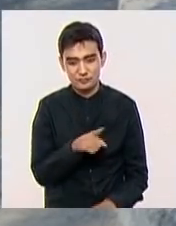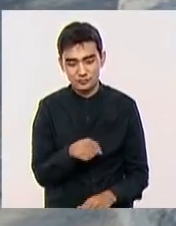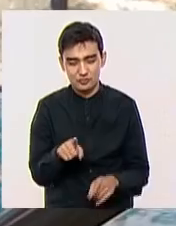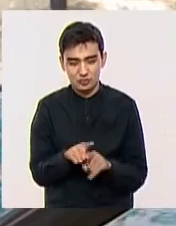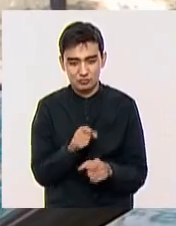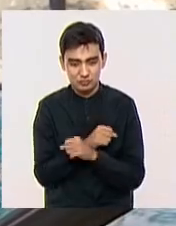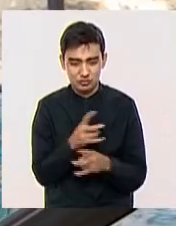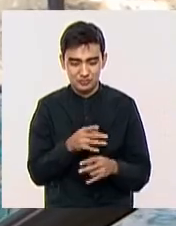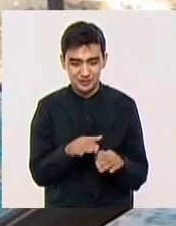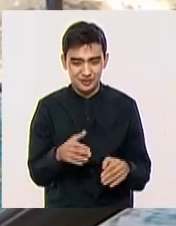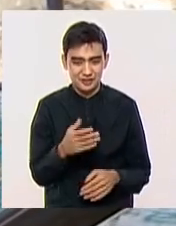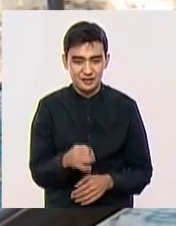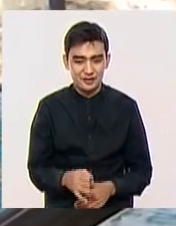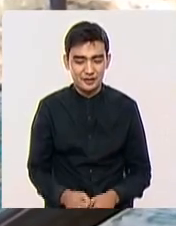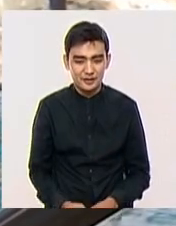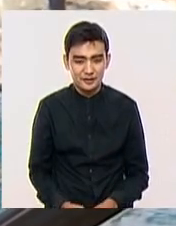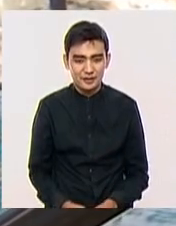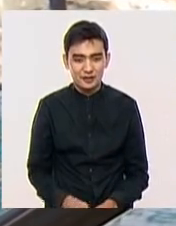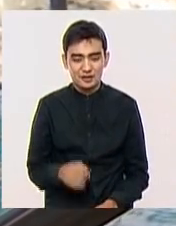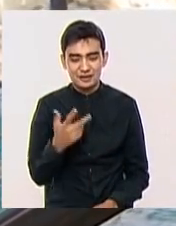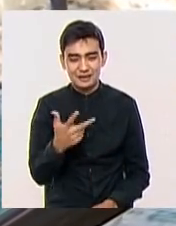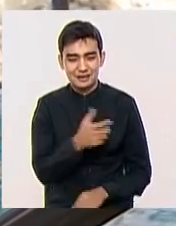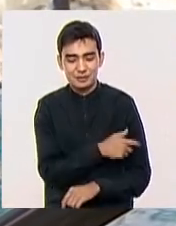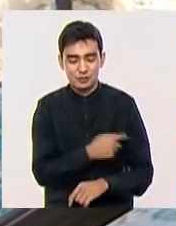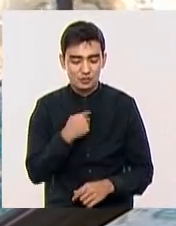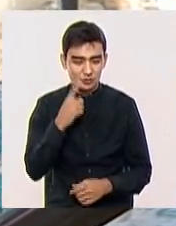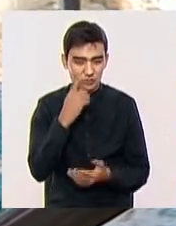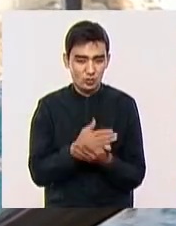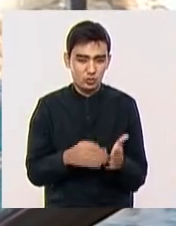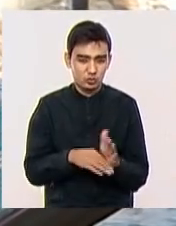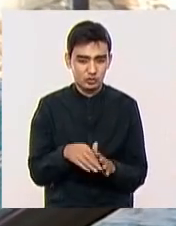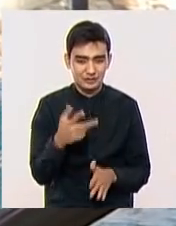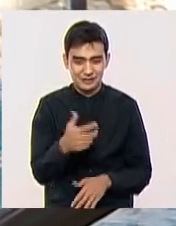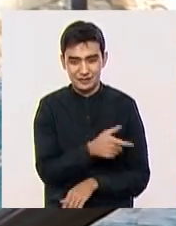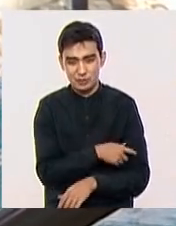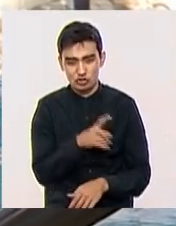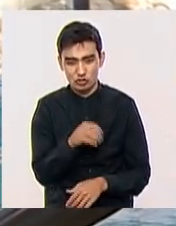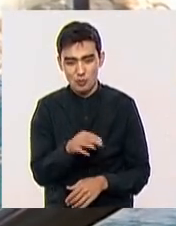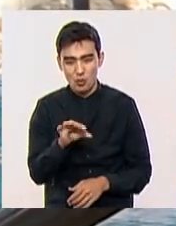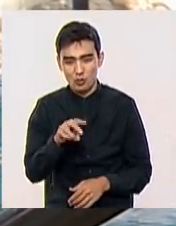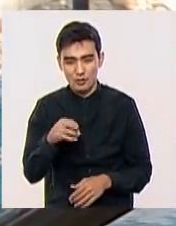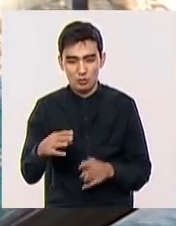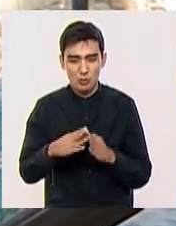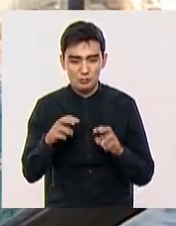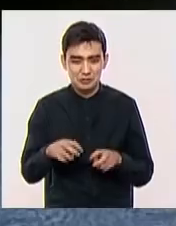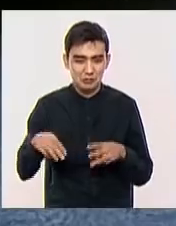они же дети же. Ну, насчет трехсменки, я считаю, что лучше в три смены, чем в